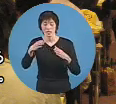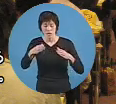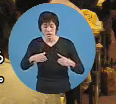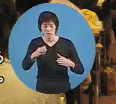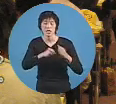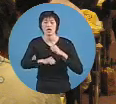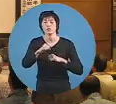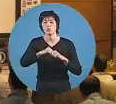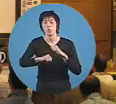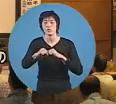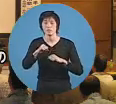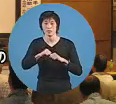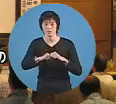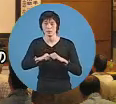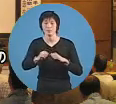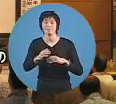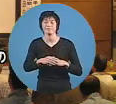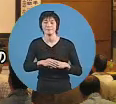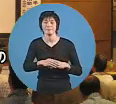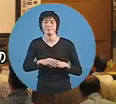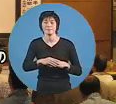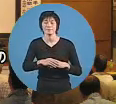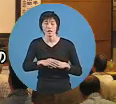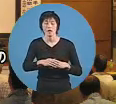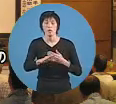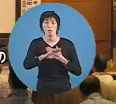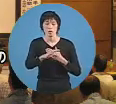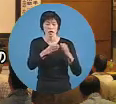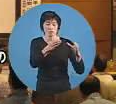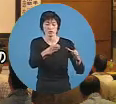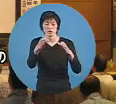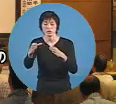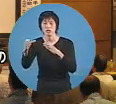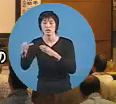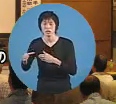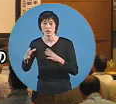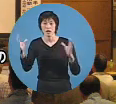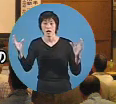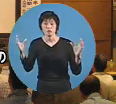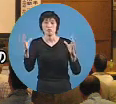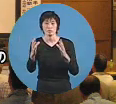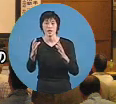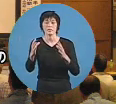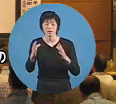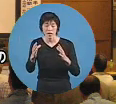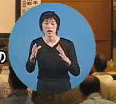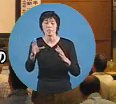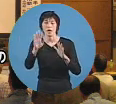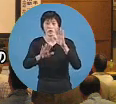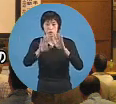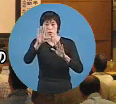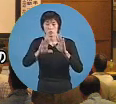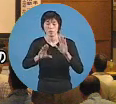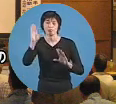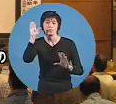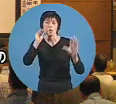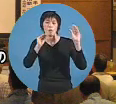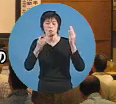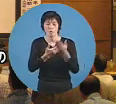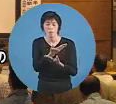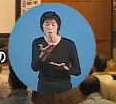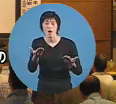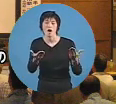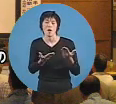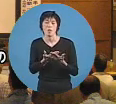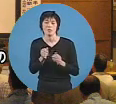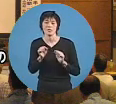。また連合自治会単位で座談会を開催し、取り組み状況などの情報交換を行っています